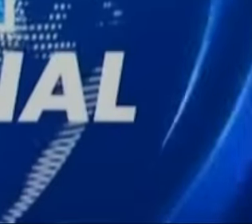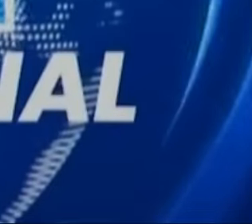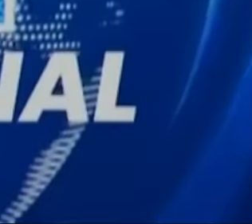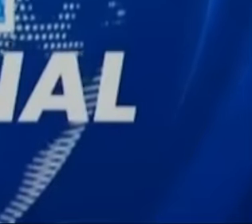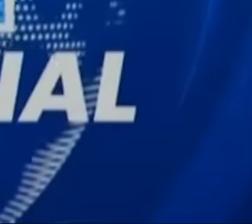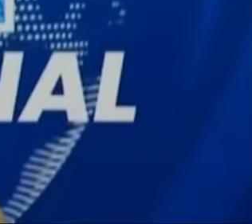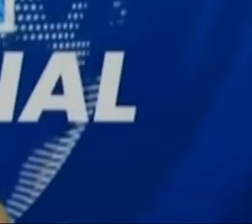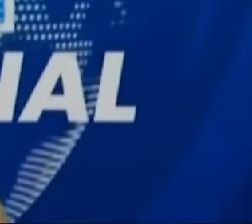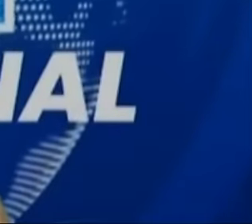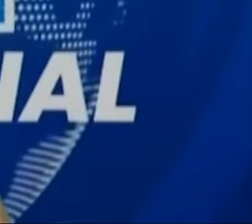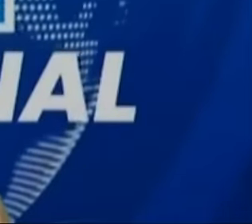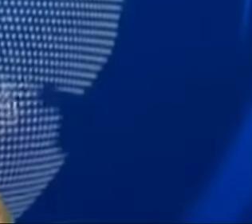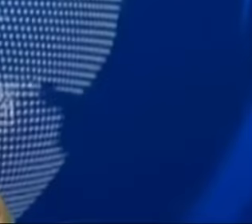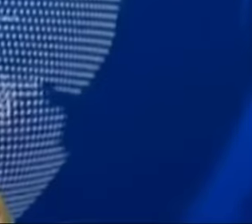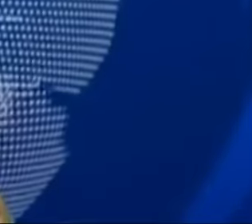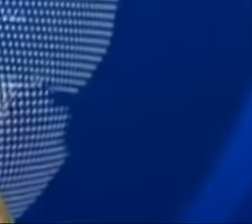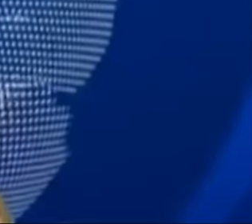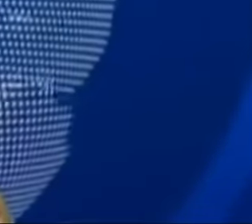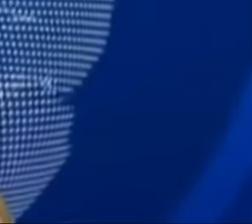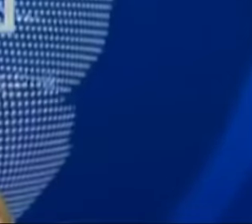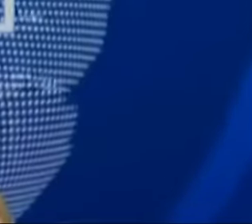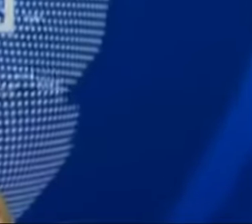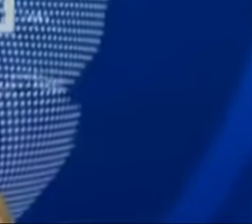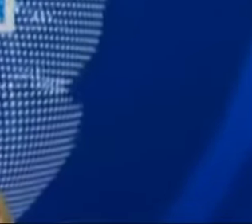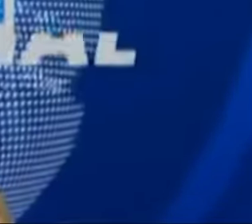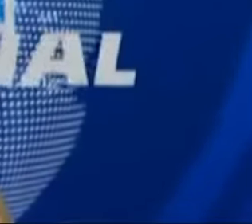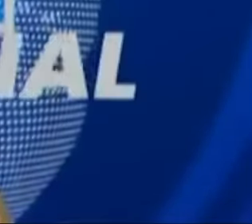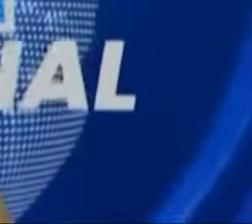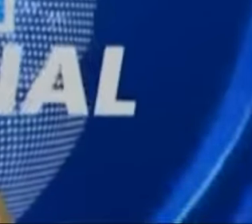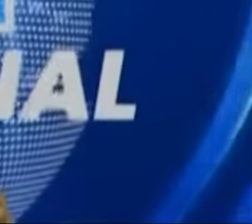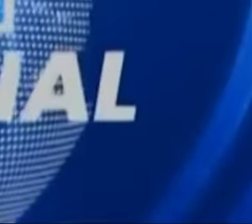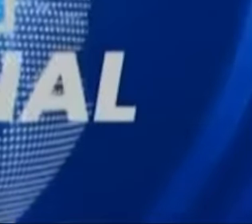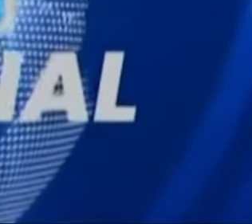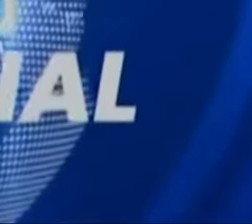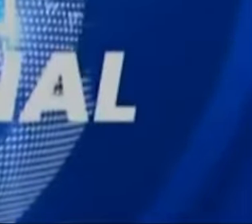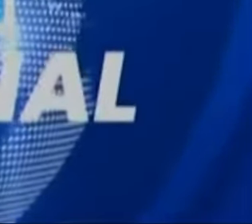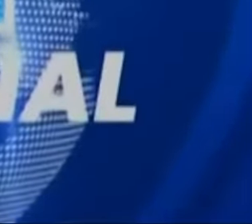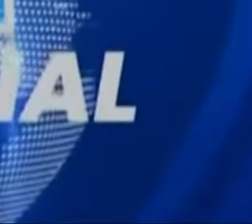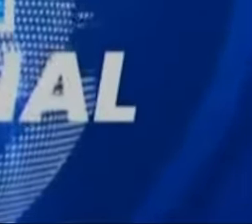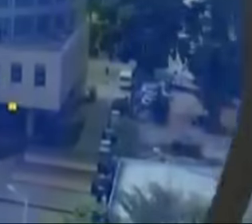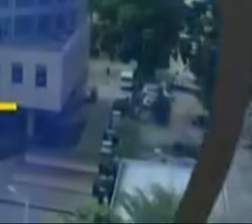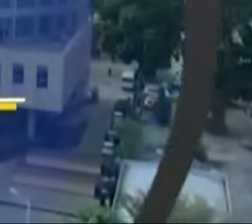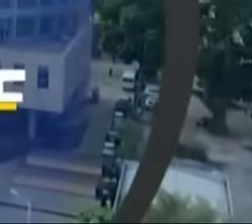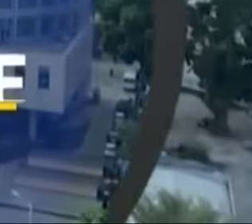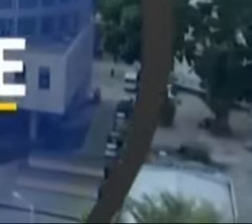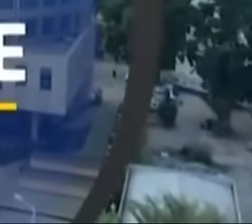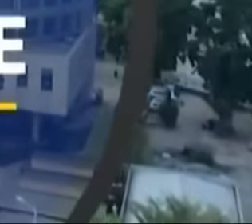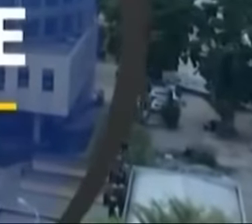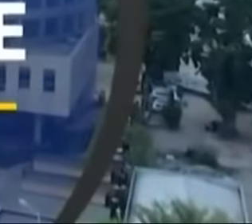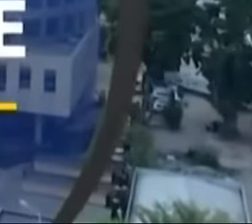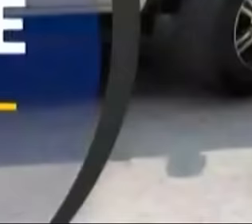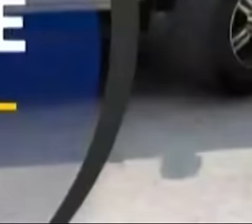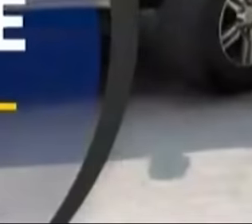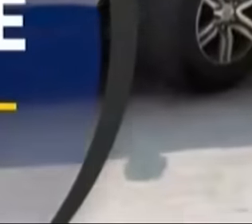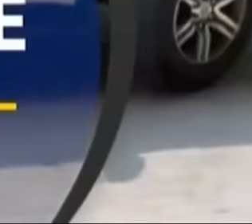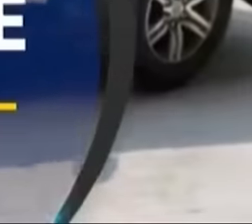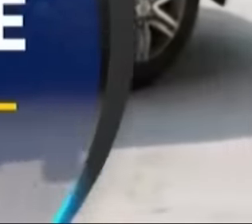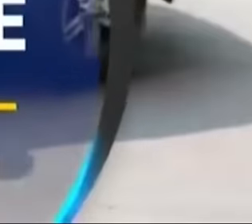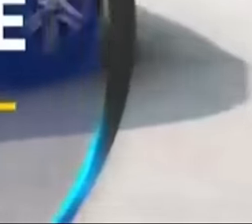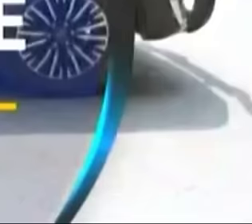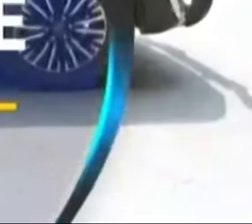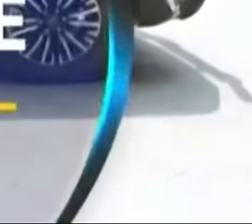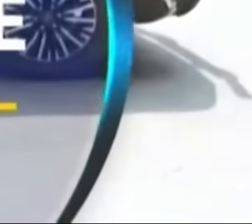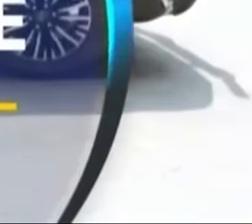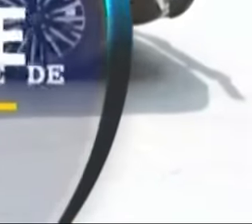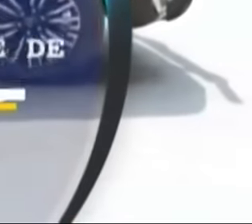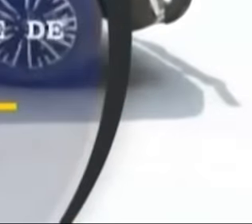Tout le plaisir est pour nous de vous informer, mesdames et messieurs. Bonsoir. À la une de ce journal, première réunion des prises de contact entre